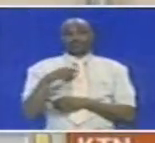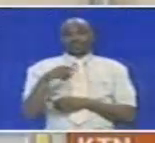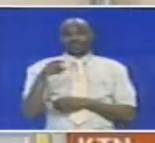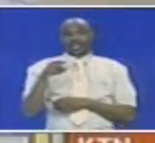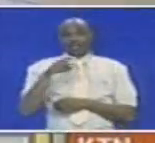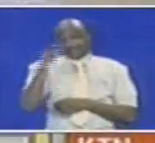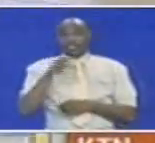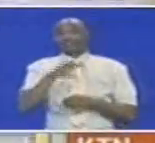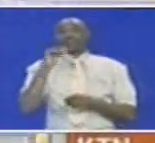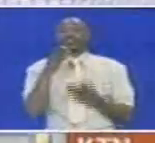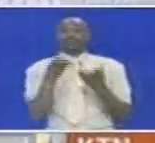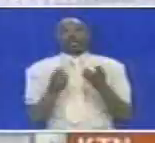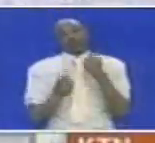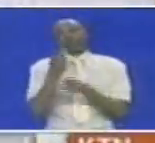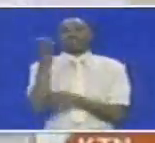akiiba.